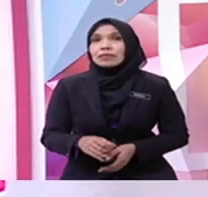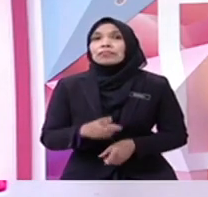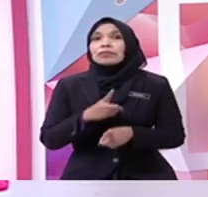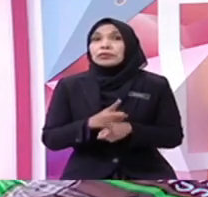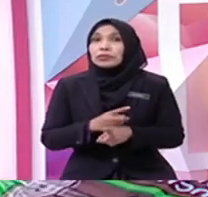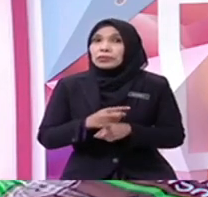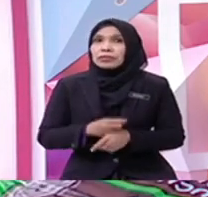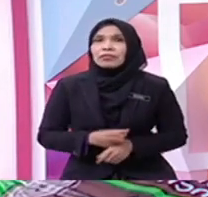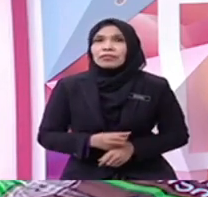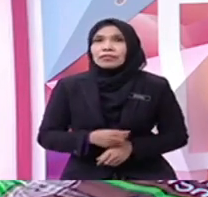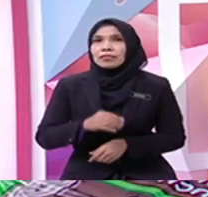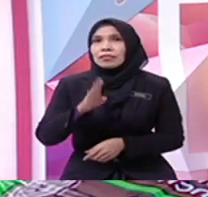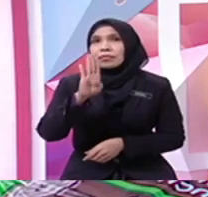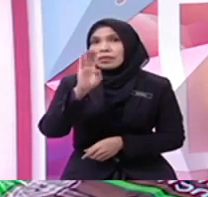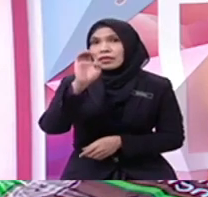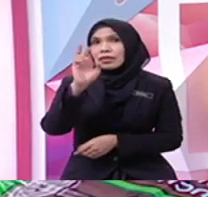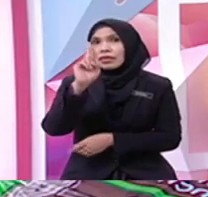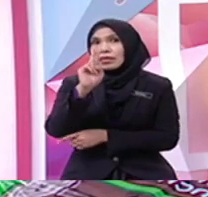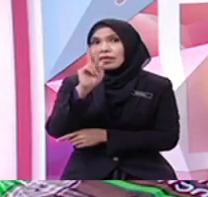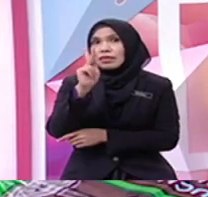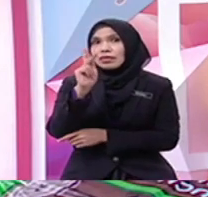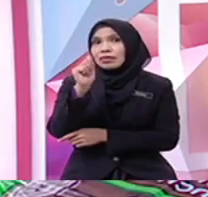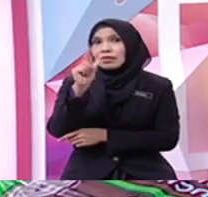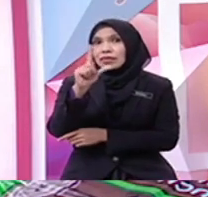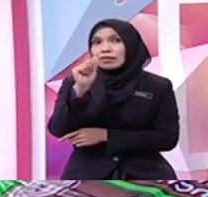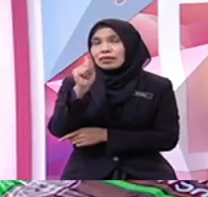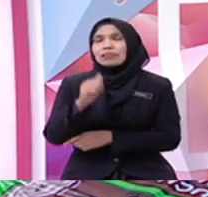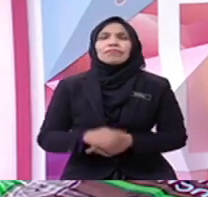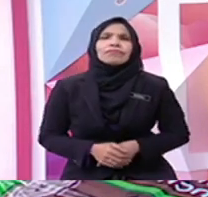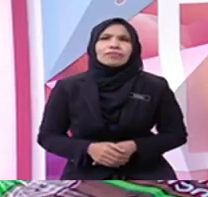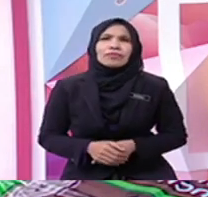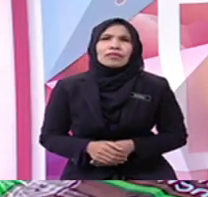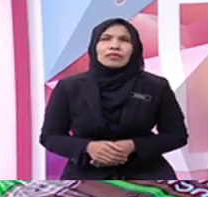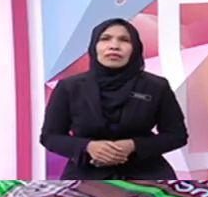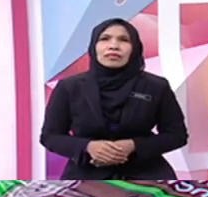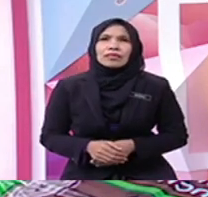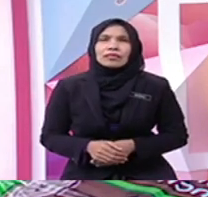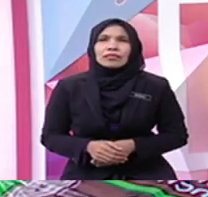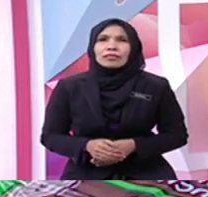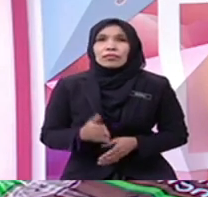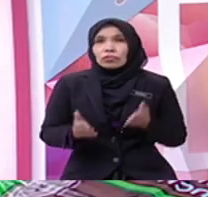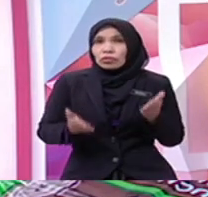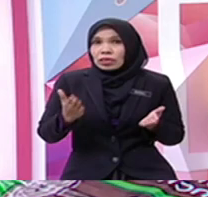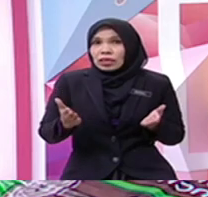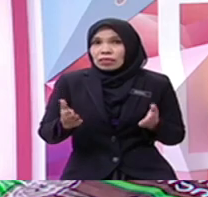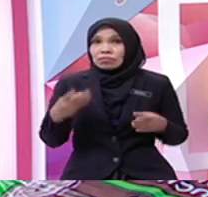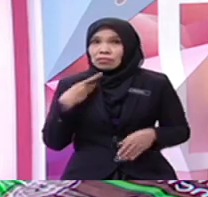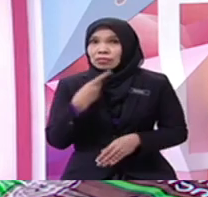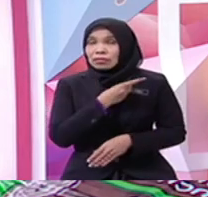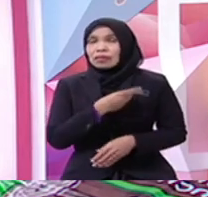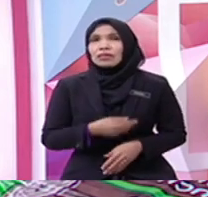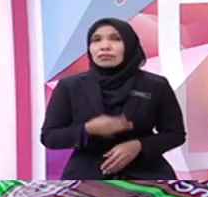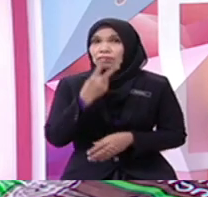Teguh betulkan Kajang tuh kita enam foxyhacks Gan Tapi kita tak tahu apa punya kek yang kita aja Oke kalau kita